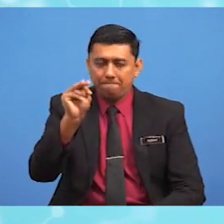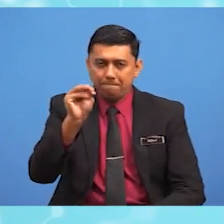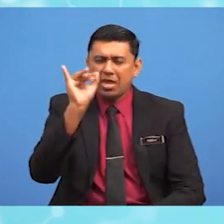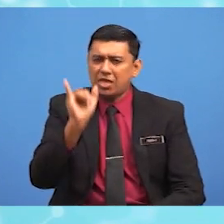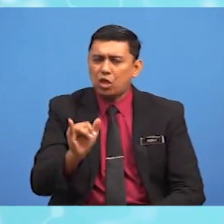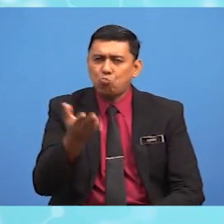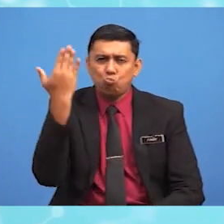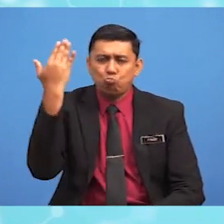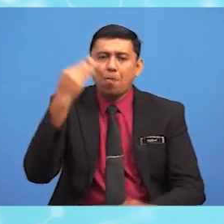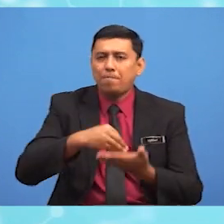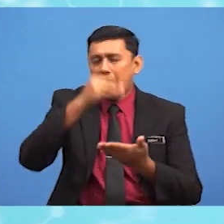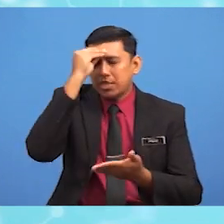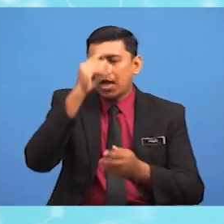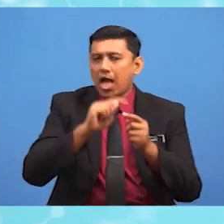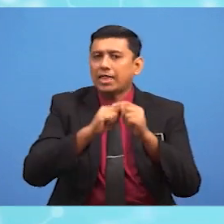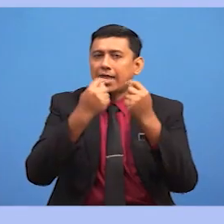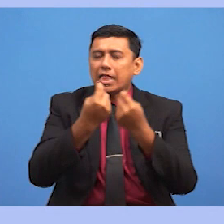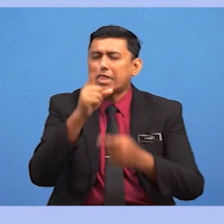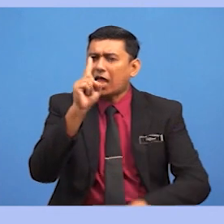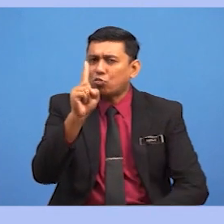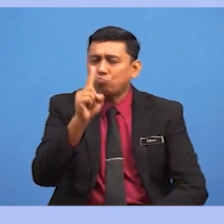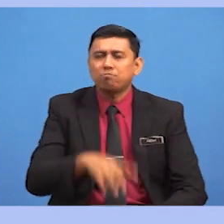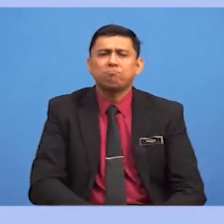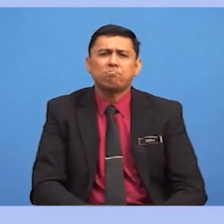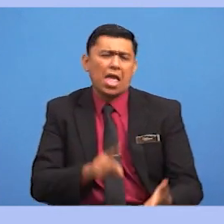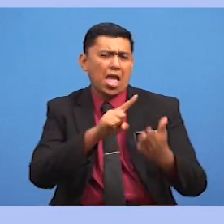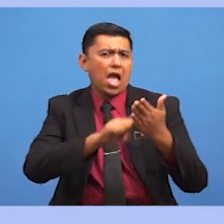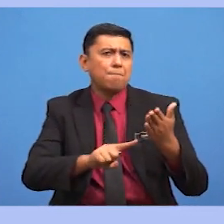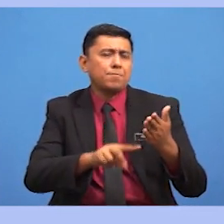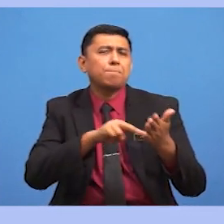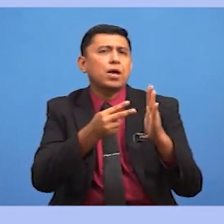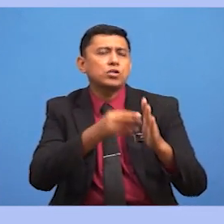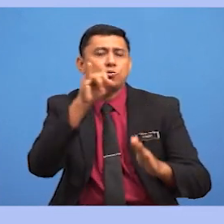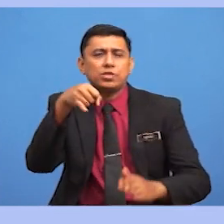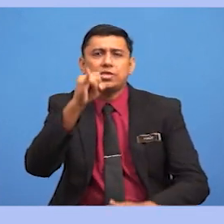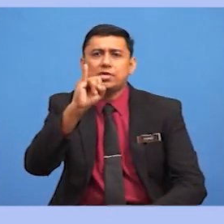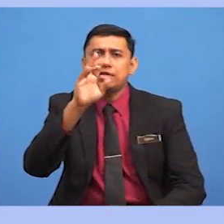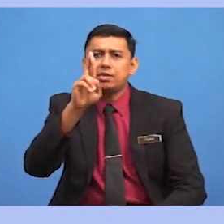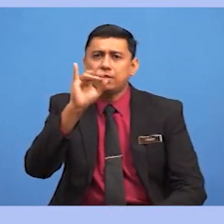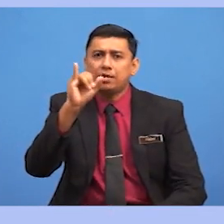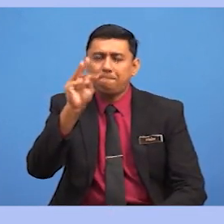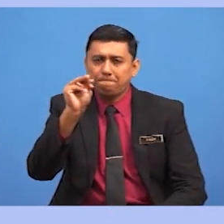di tingkatan 1. Jadi, apakah yang dimaksudkan dengan jirim?